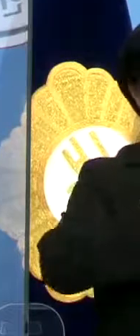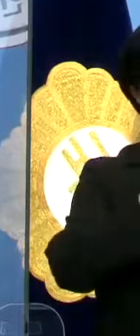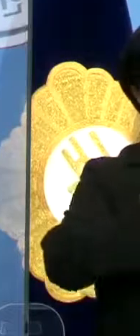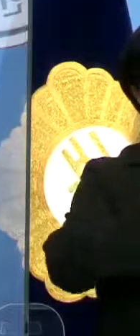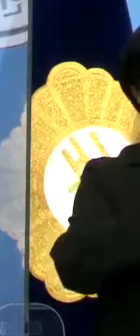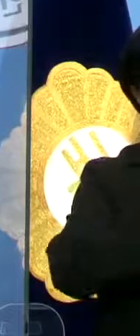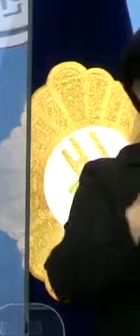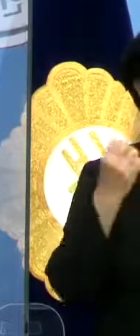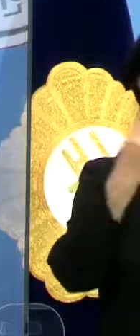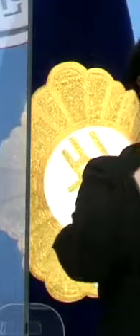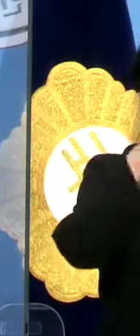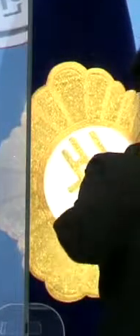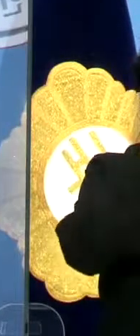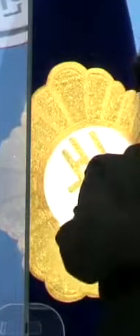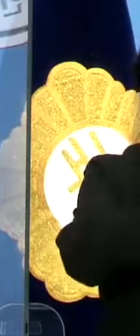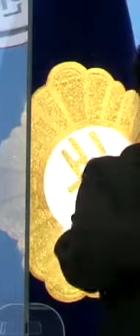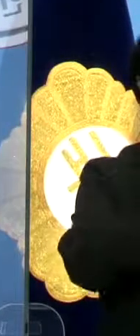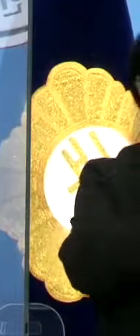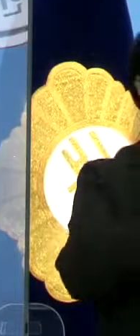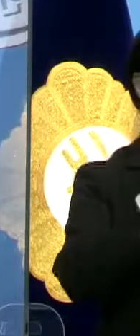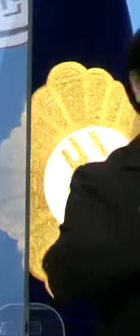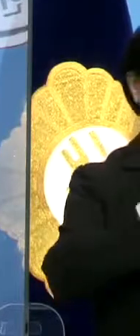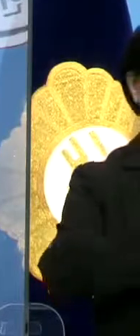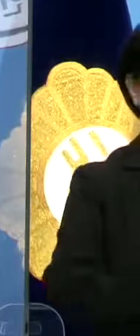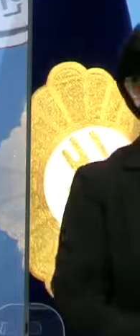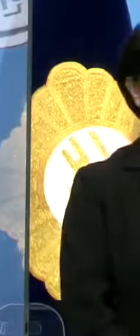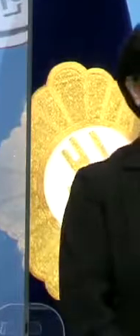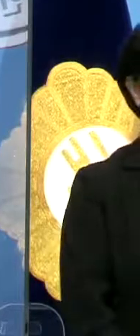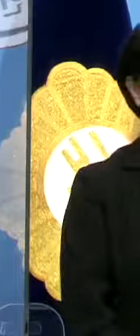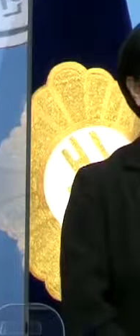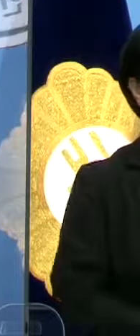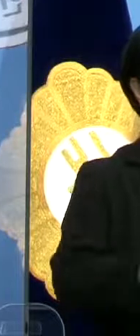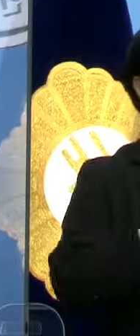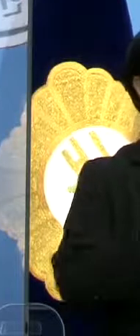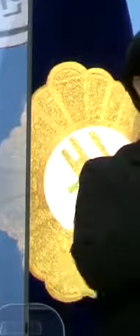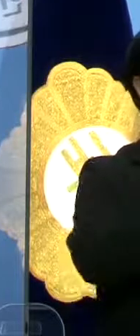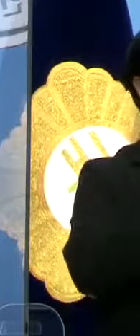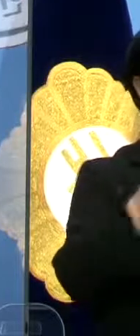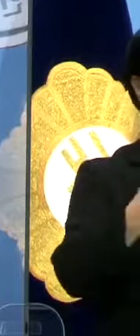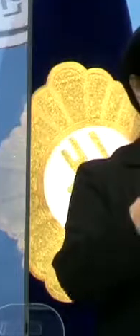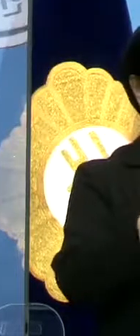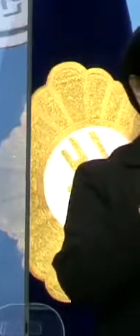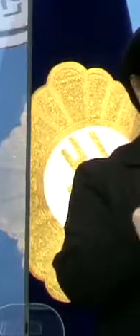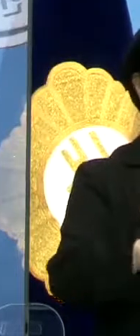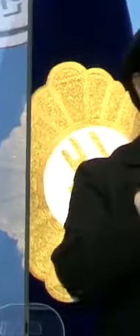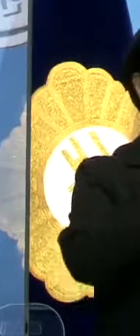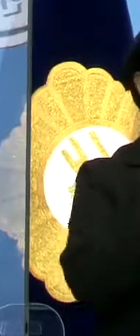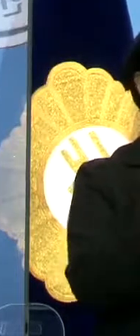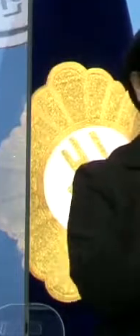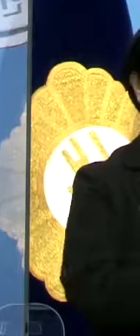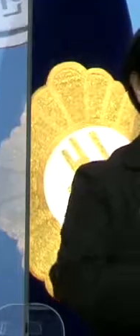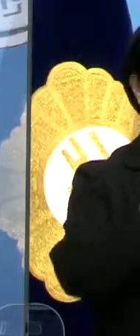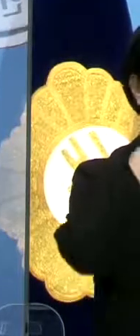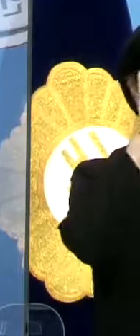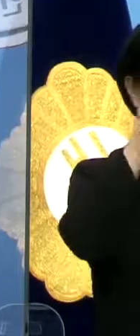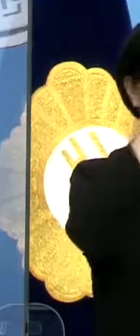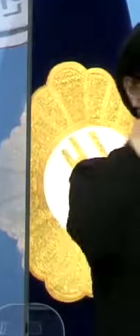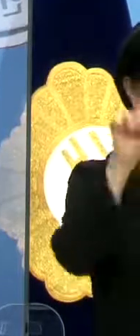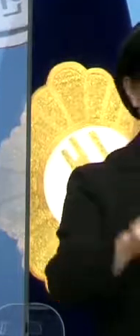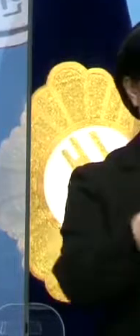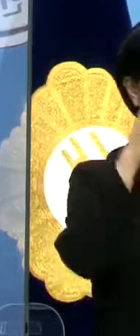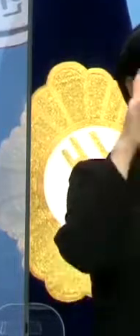재선거 사유 공구입니다 이거는 강북구 선거 위원회 3실 에 붙어있는 종이를